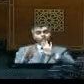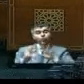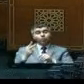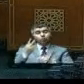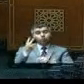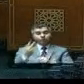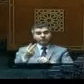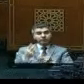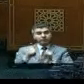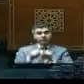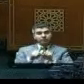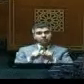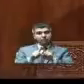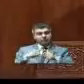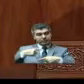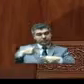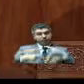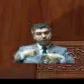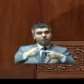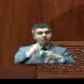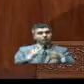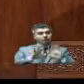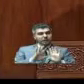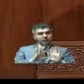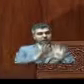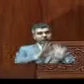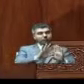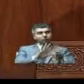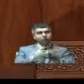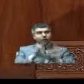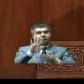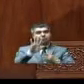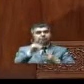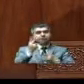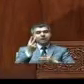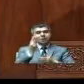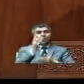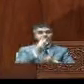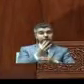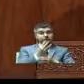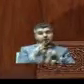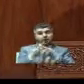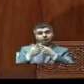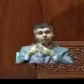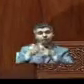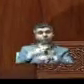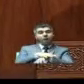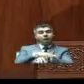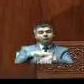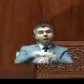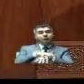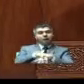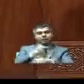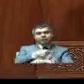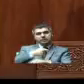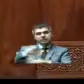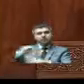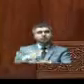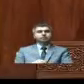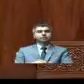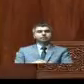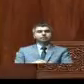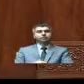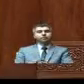التساقطات الثلجية التي سجلت في بعض أقاليم المملكة، تعبئة أزيد من 729